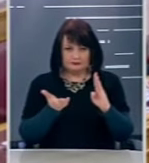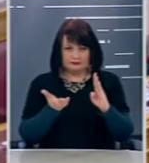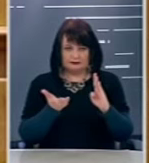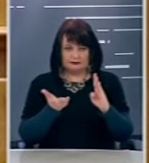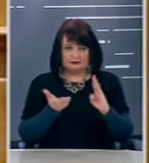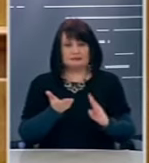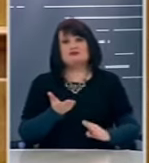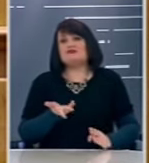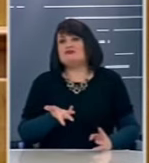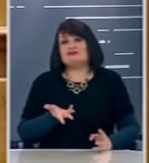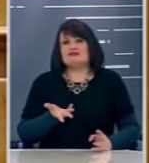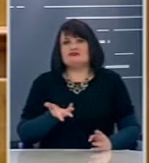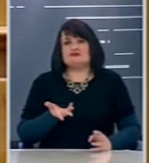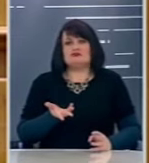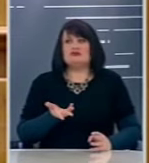αν προτιμάτε, της